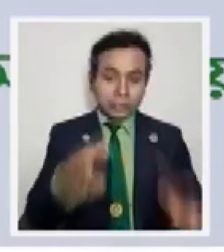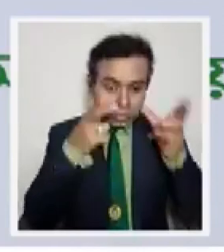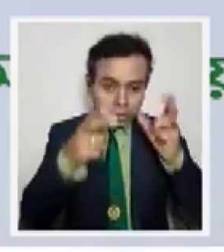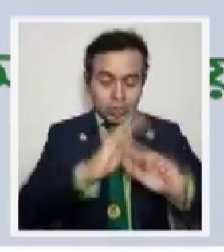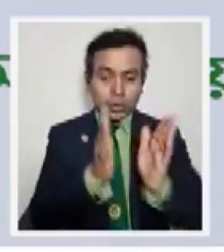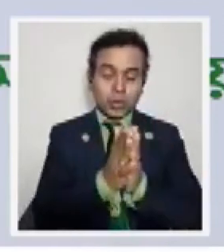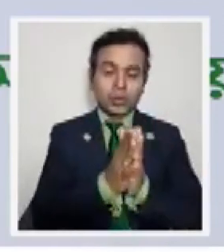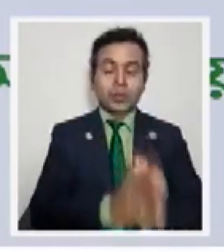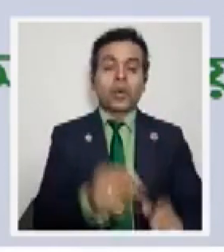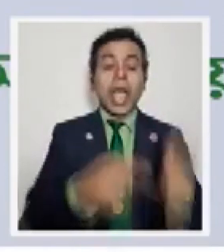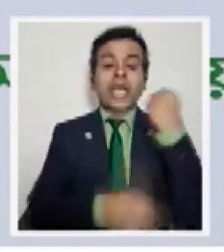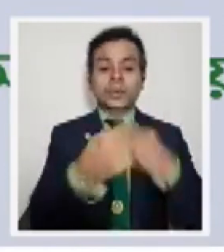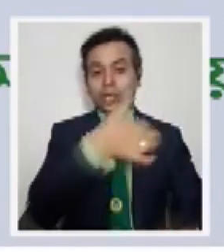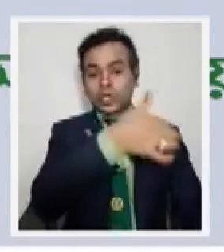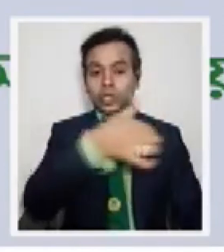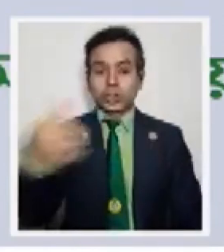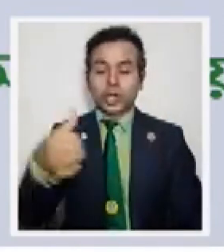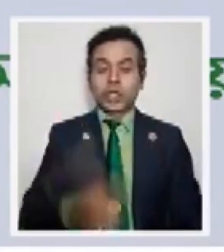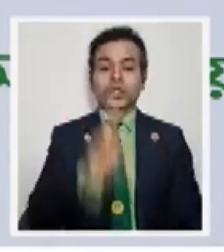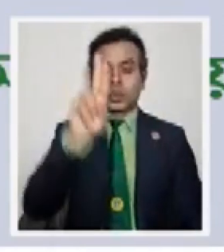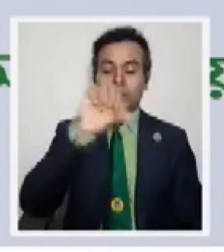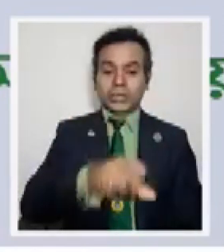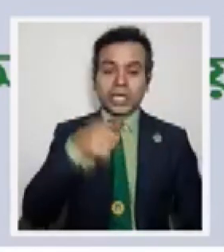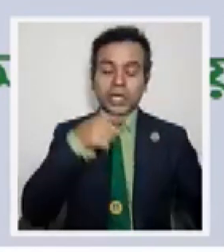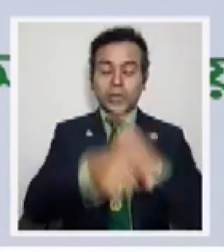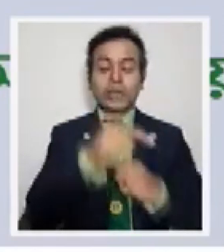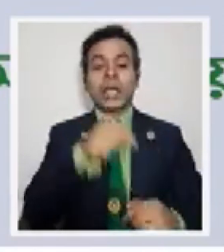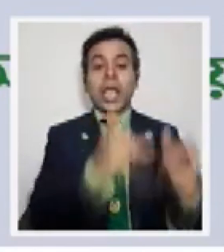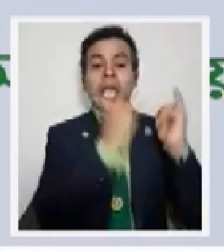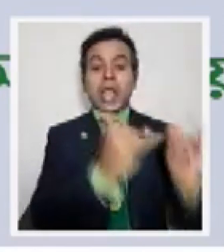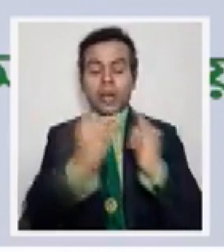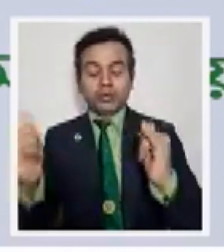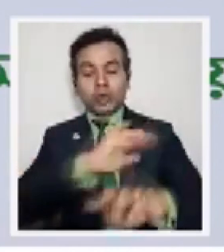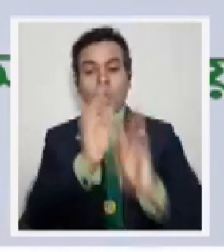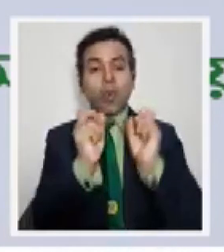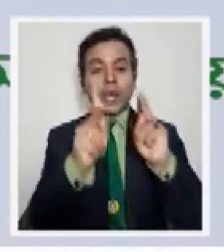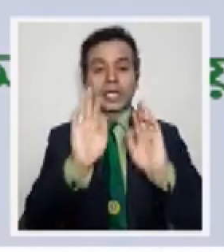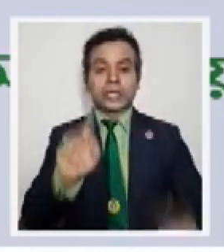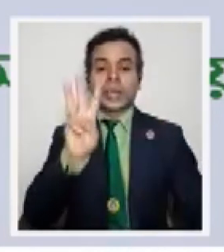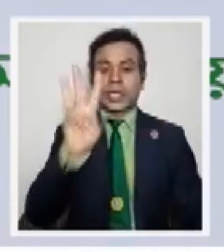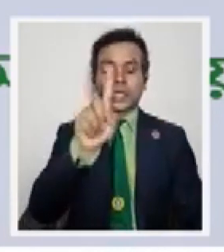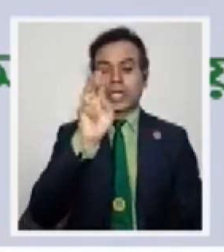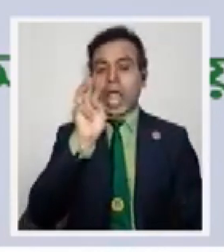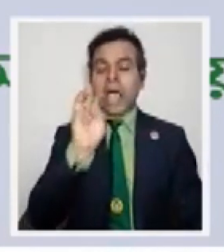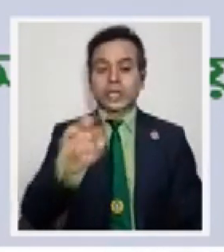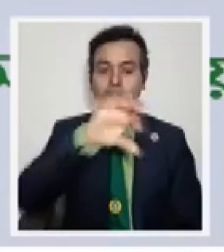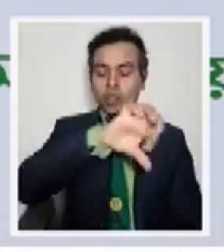56,297 জন। সারা দেশে 64 জেলার সকল জেলা এবং উপজেলা পর্যায়ে প্রাতিষ্ঠানিক কোয়ারেন্টাইনের জন্য প্রস্তুত করা